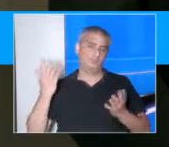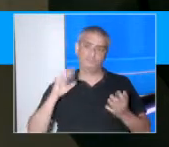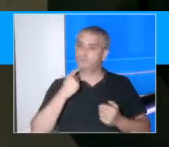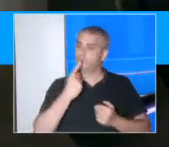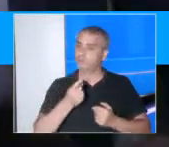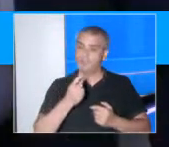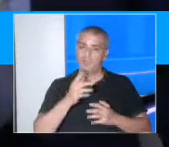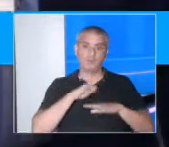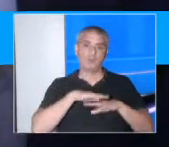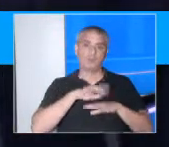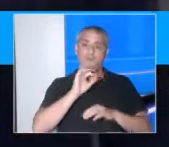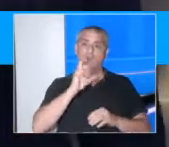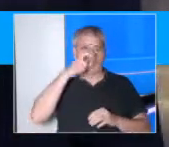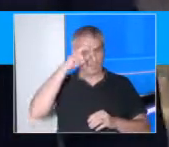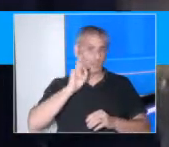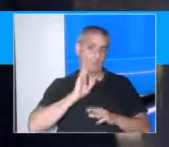שאומר שהכהונה של ביידן